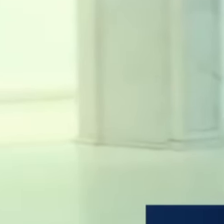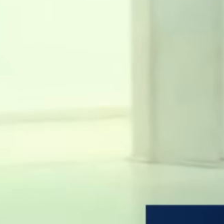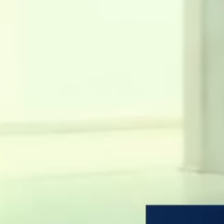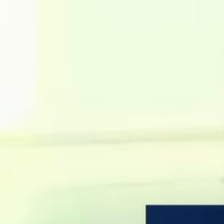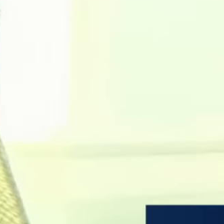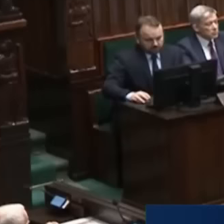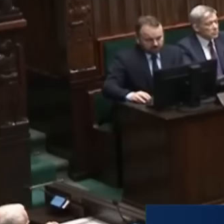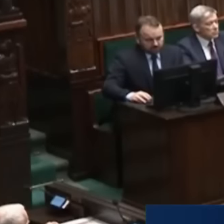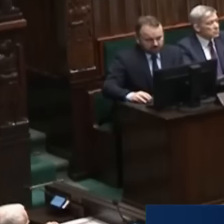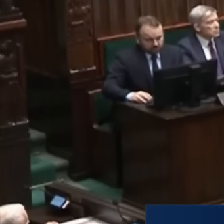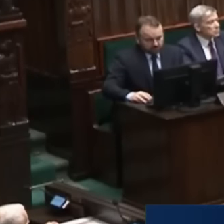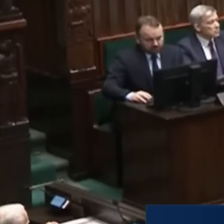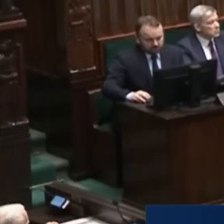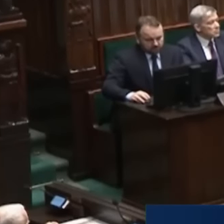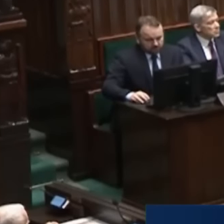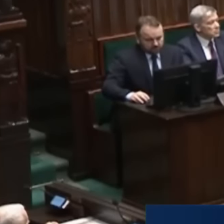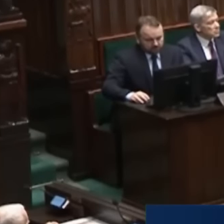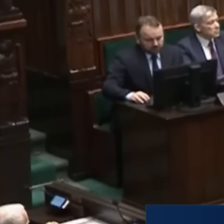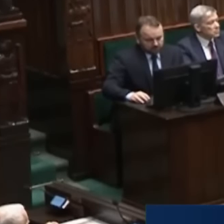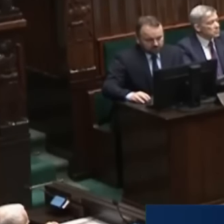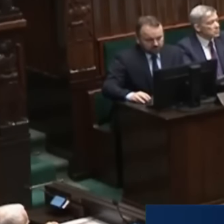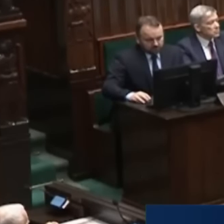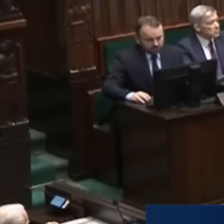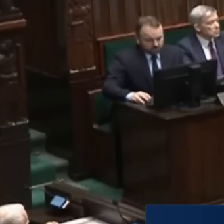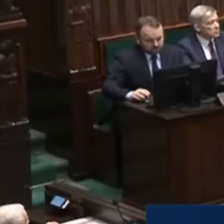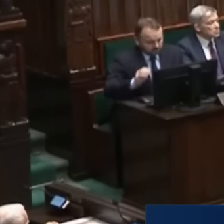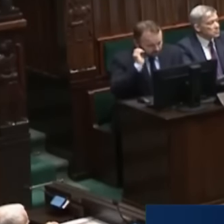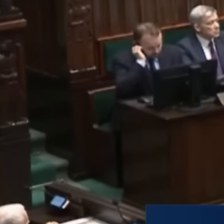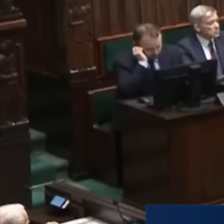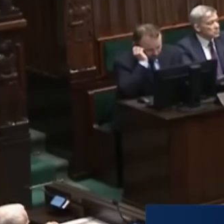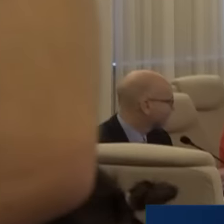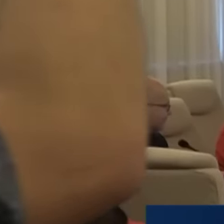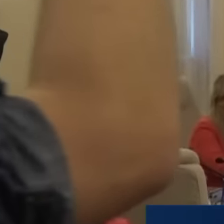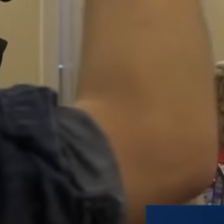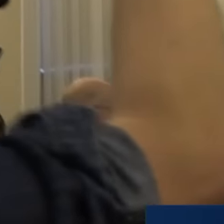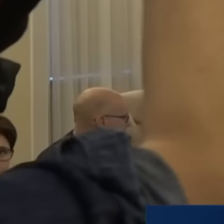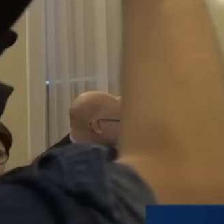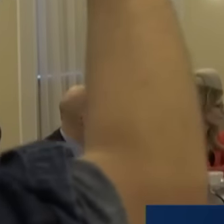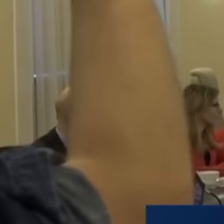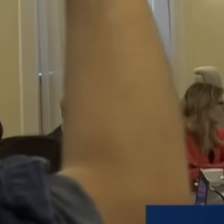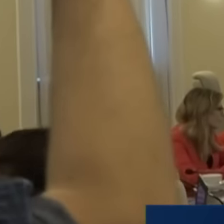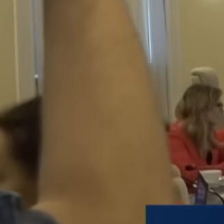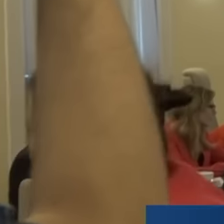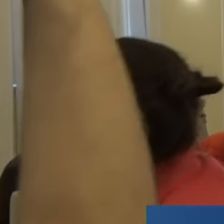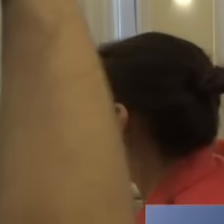Prawo i Sprawiedliwość mówi sprawdzam, składa projekty ustaw z obietnicami Tuska.